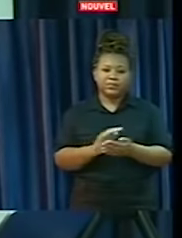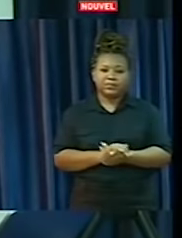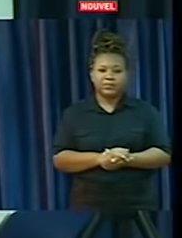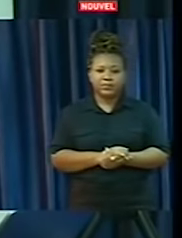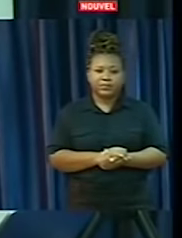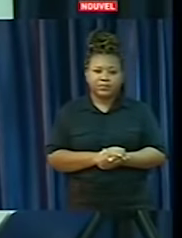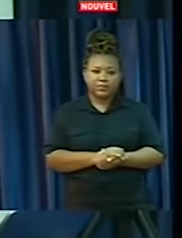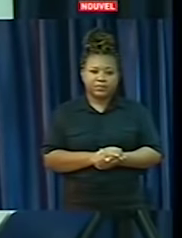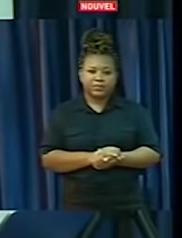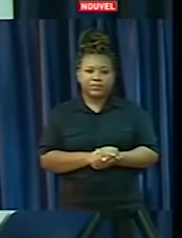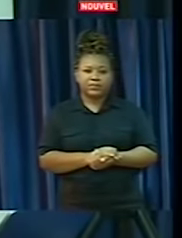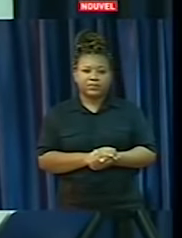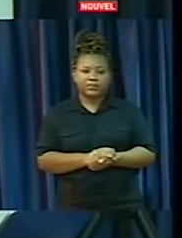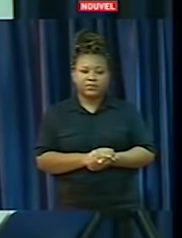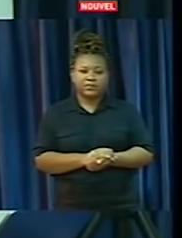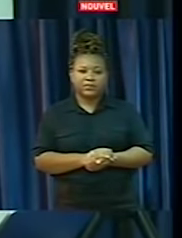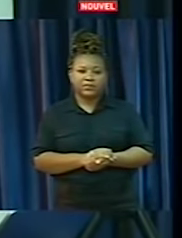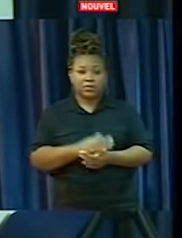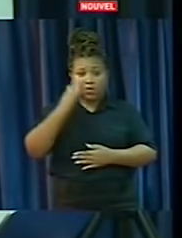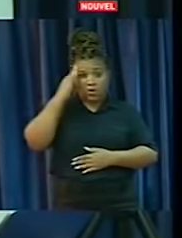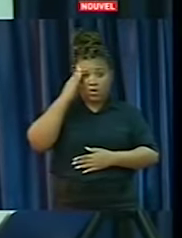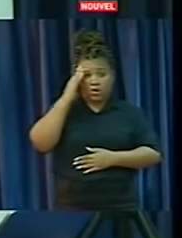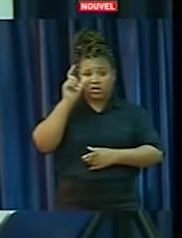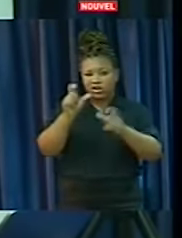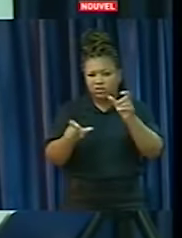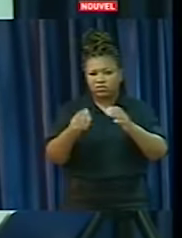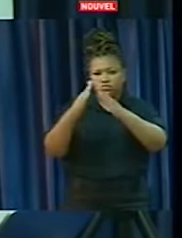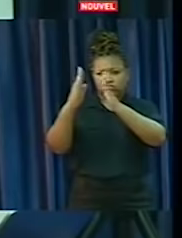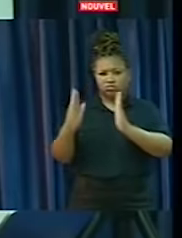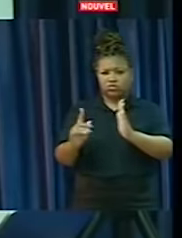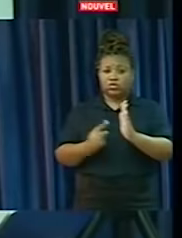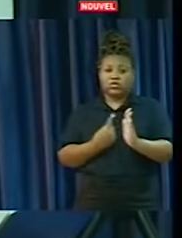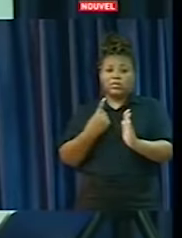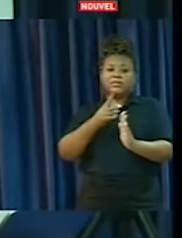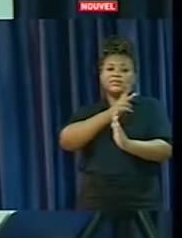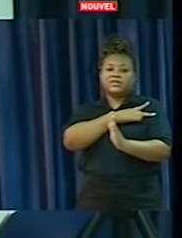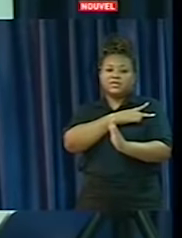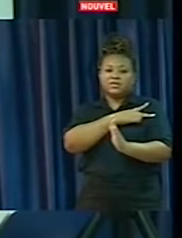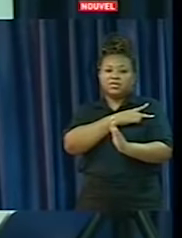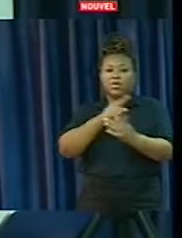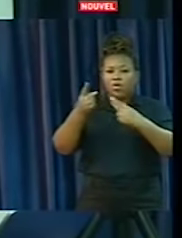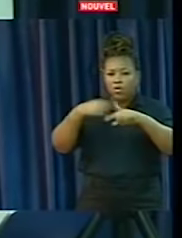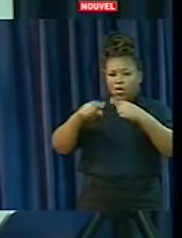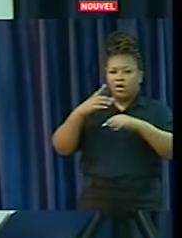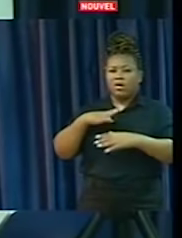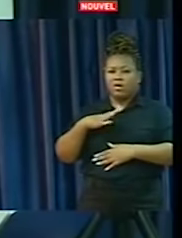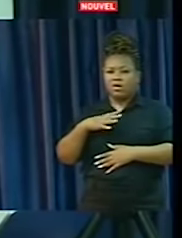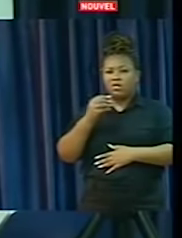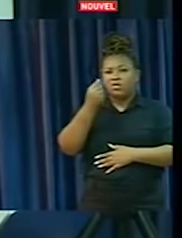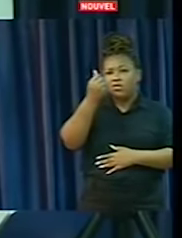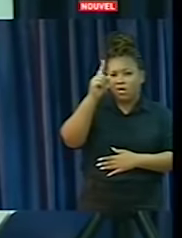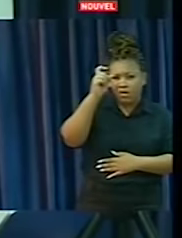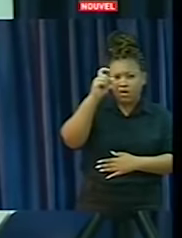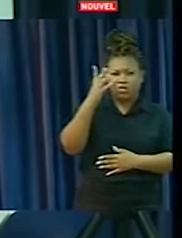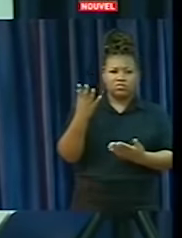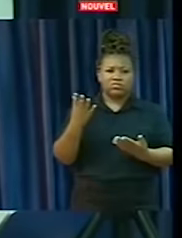avec utility. So gouvernement il peut faire ce qu'il a les salaire couvert utility il peut donner il réduit son rate qui a